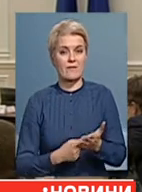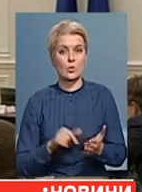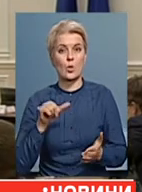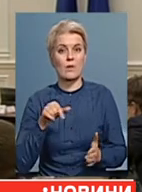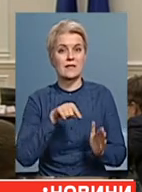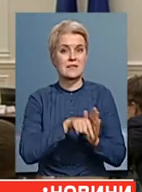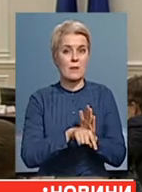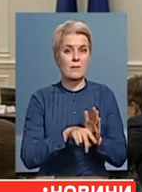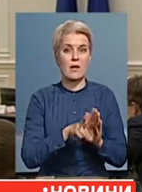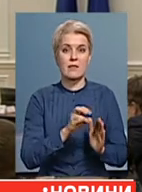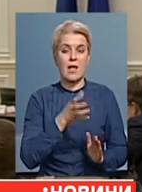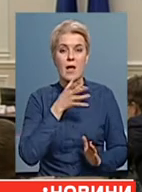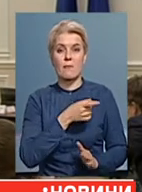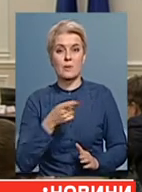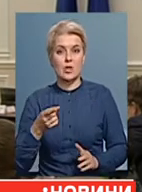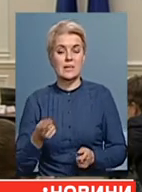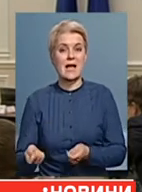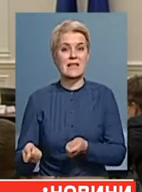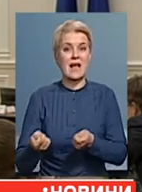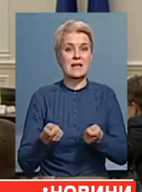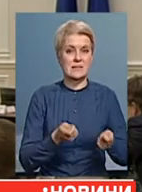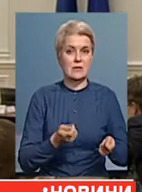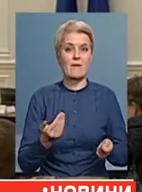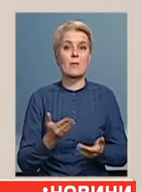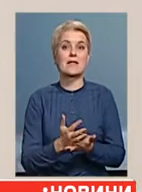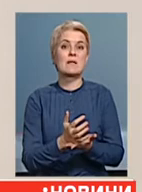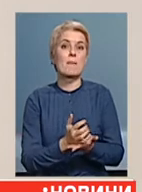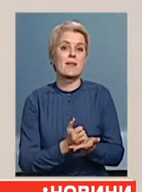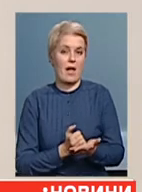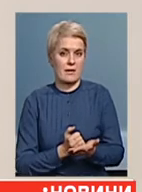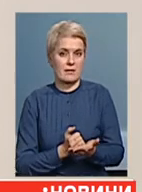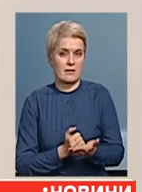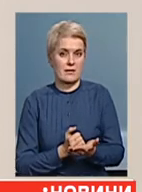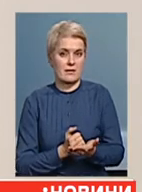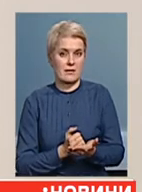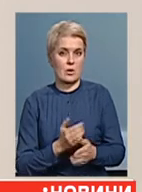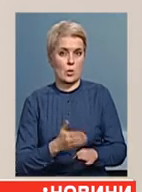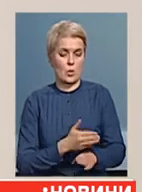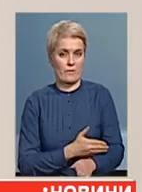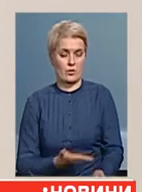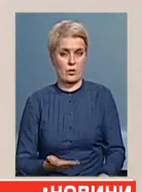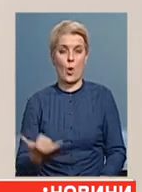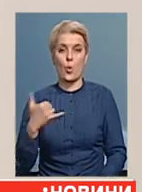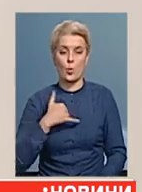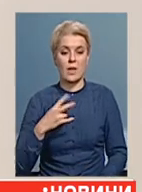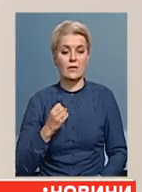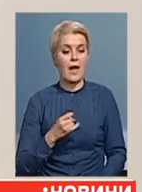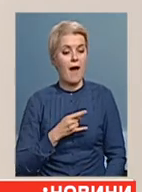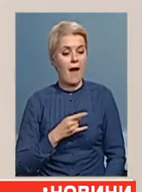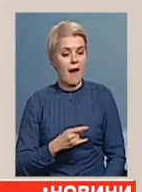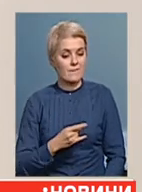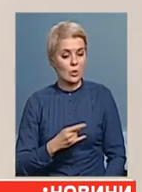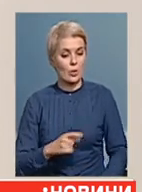там лежить не під час транзиту, а ви начебто його там зберігаєте довго. У нас досі на